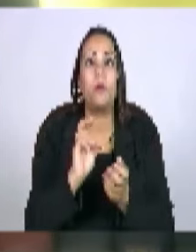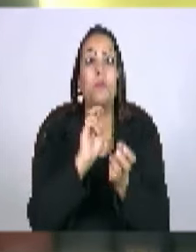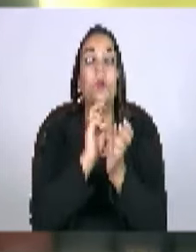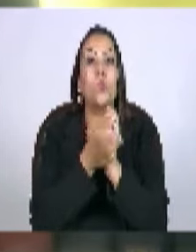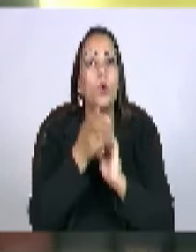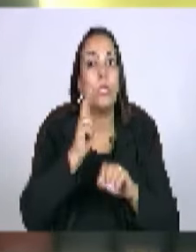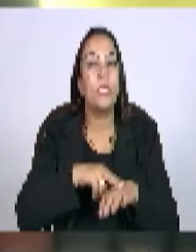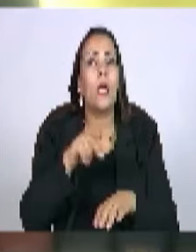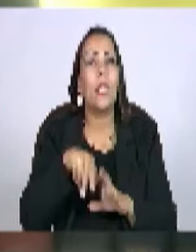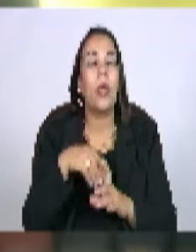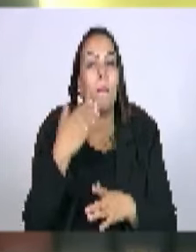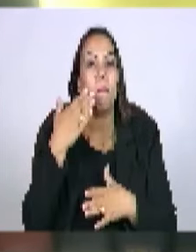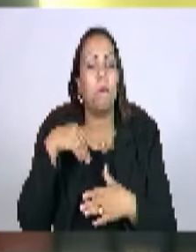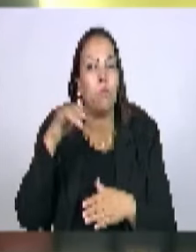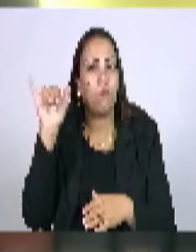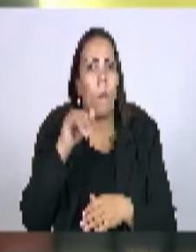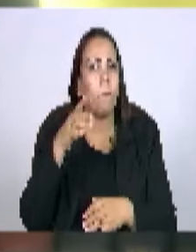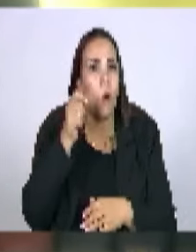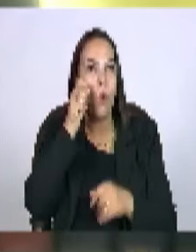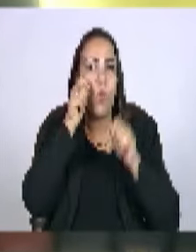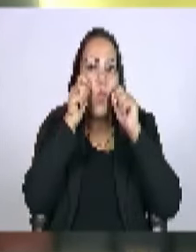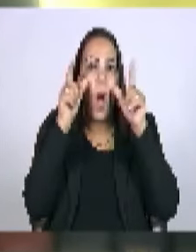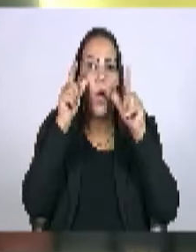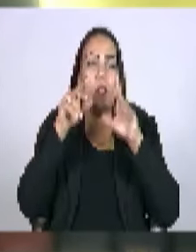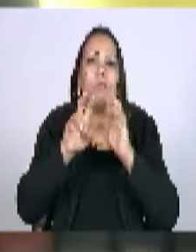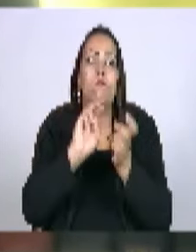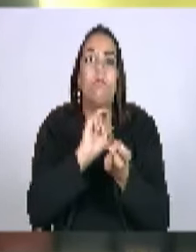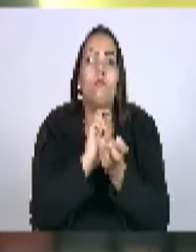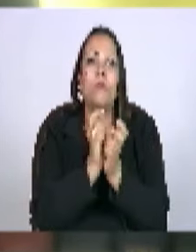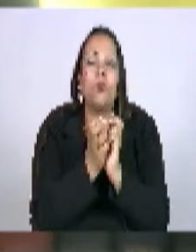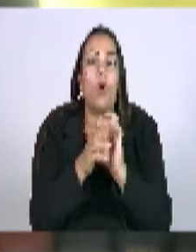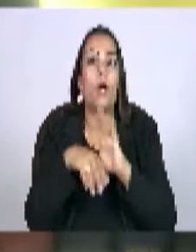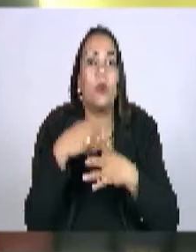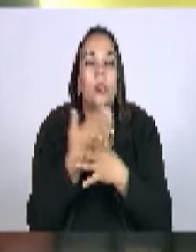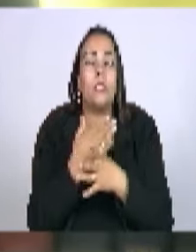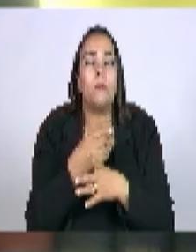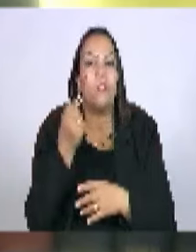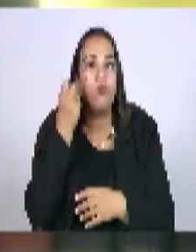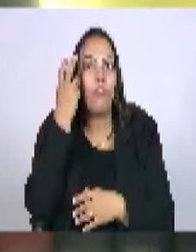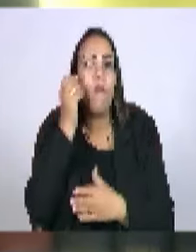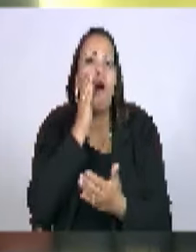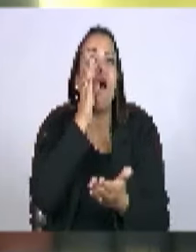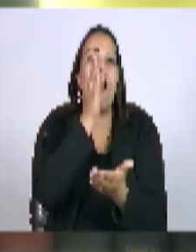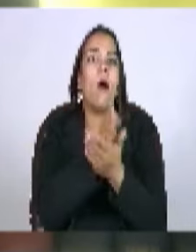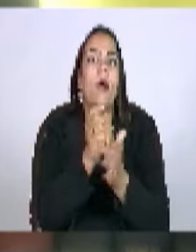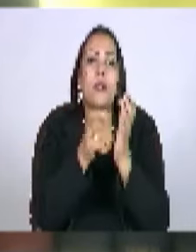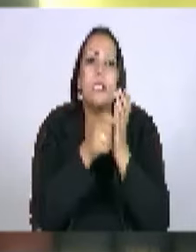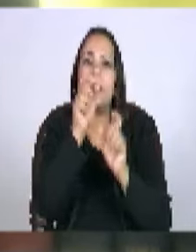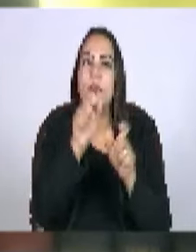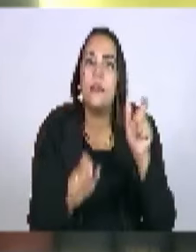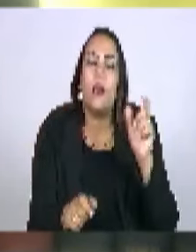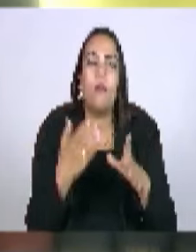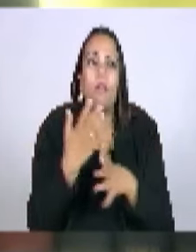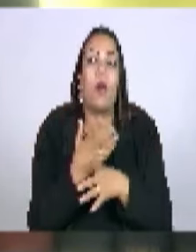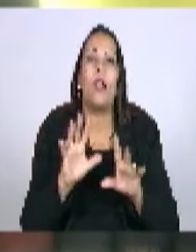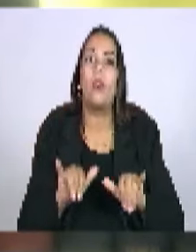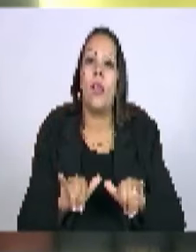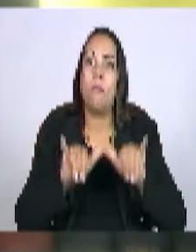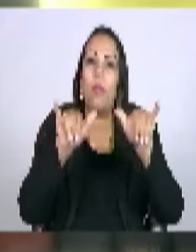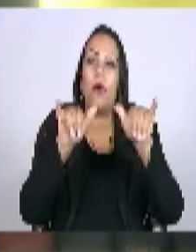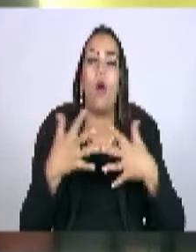ثاني عن بناء الوعي مشروعات كثيره جدا لدعم ثقافه حقوق الانسان بالاضافه للتنميه بالاضافه للمشاركه في حياه